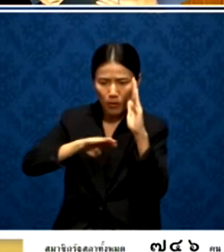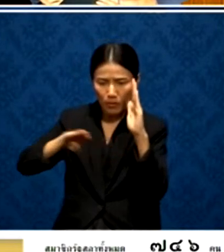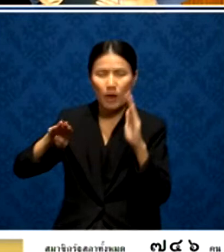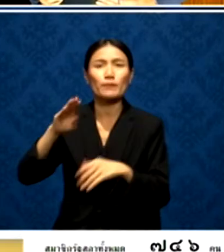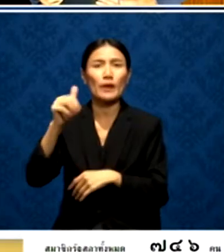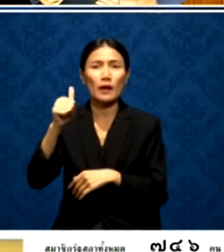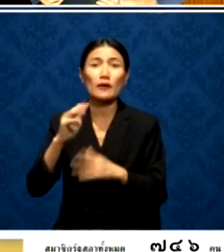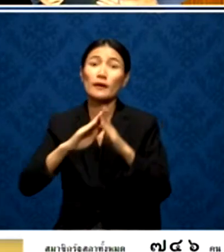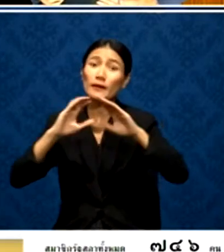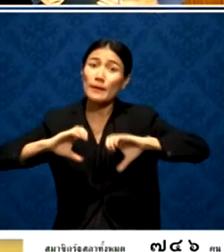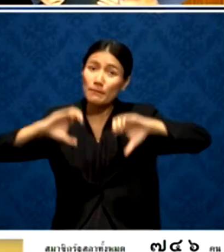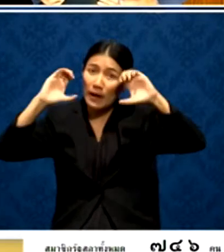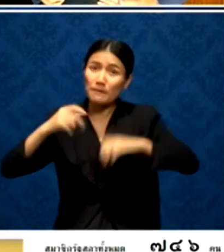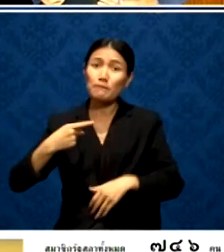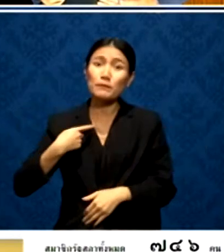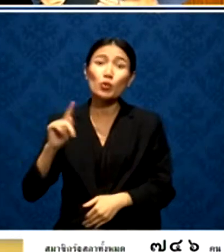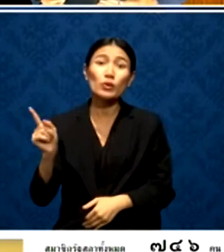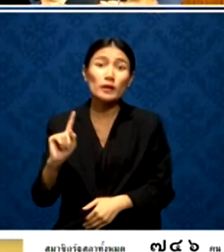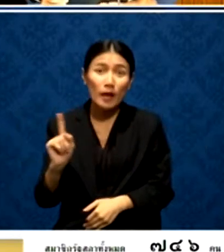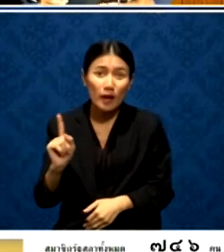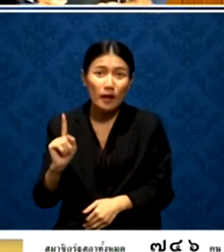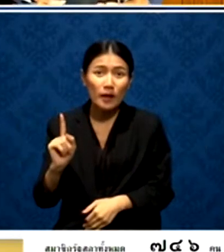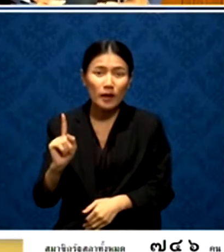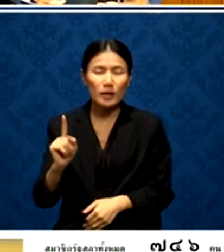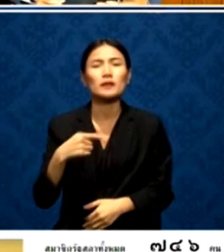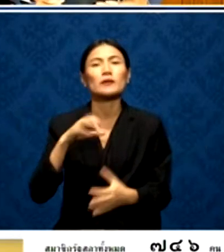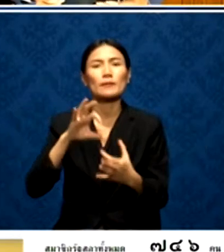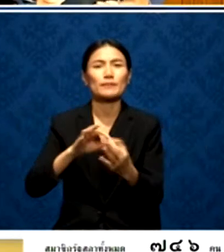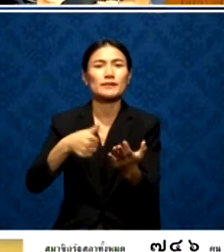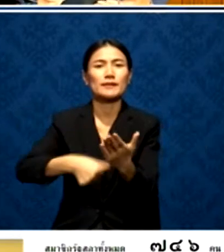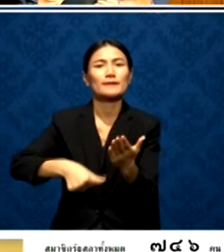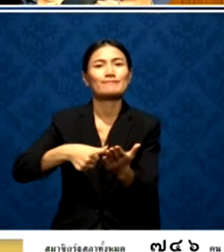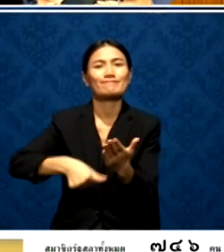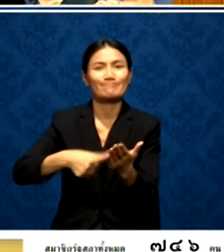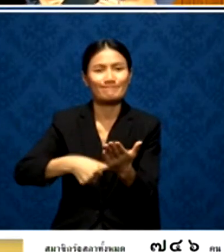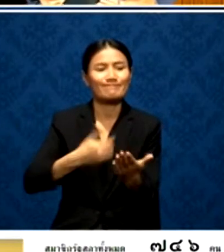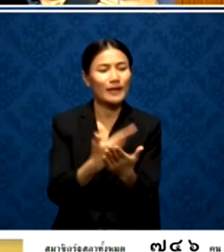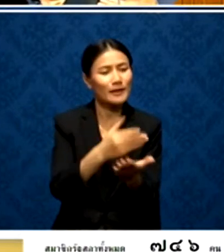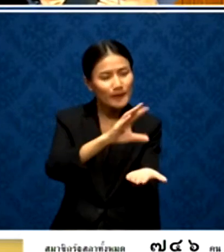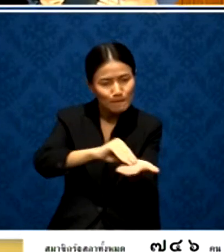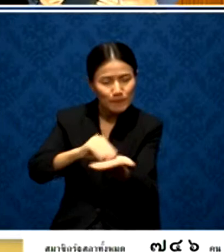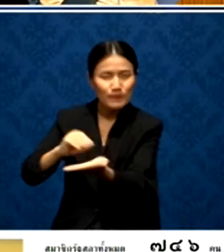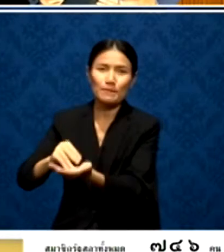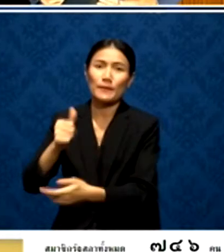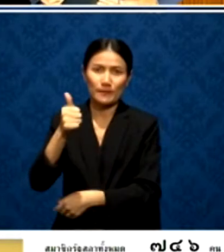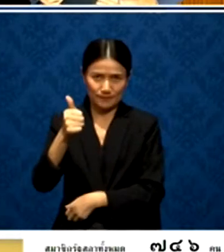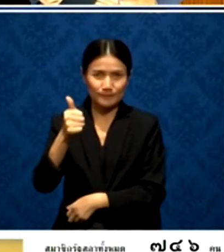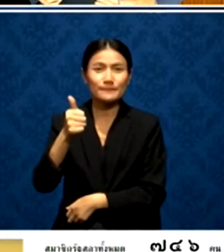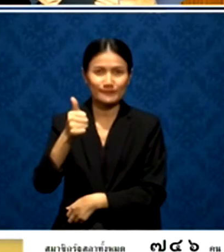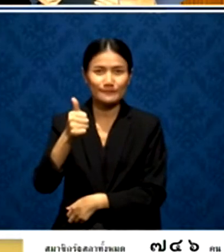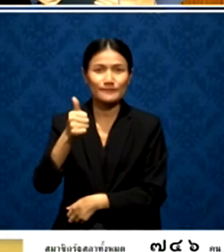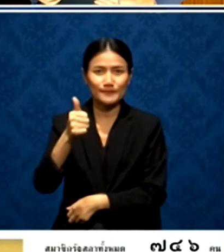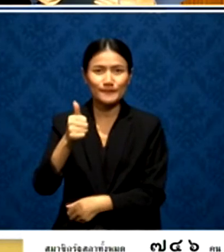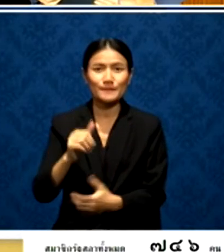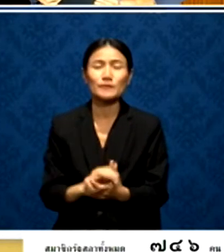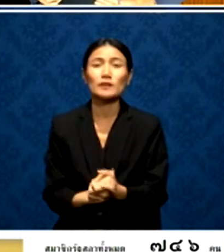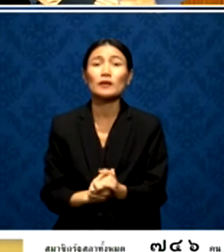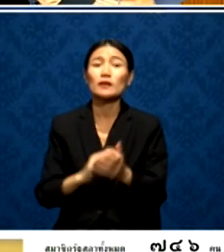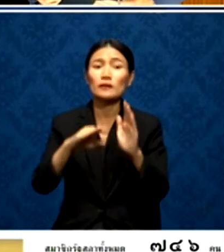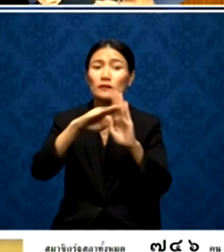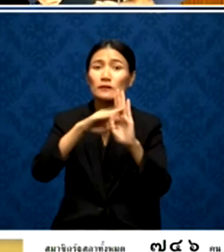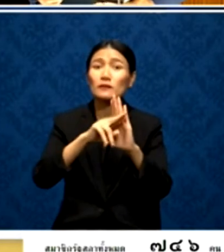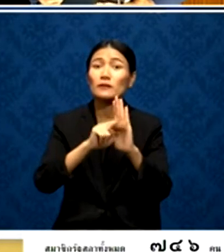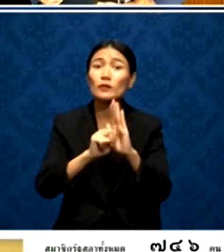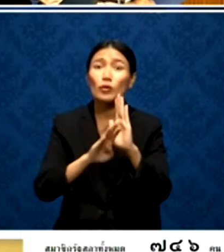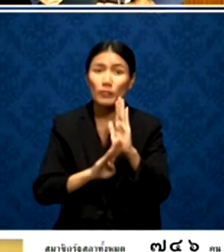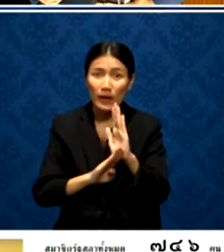ก็จะได้รับผลตอบแทนคืนมาในรูปแบบของภาษีและที่สำคัญการดำเนินนโยบายนี้จะเ